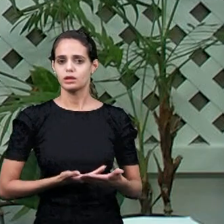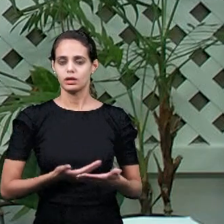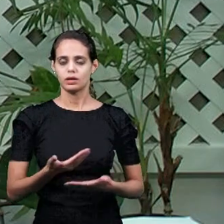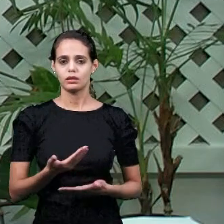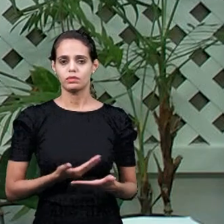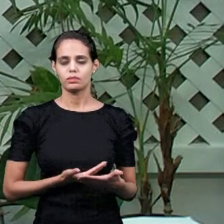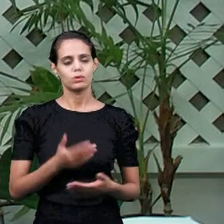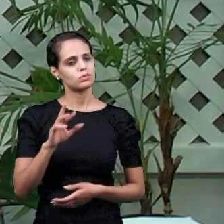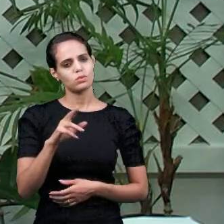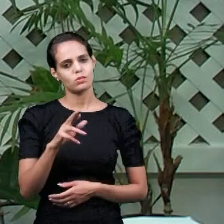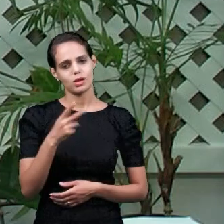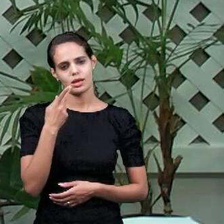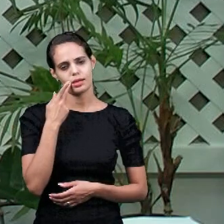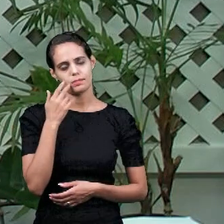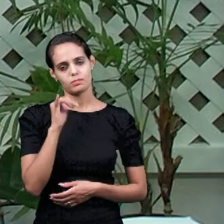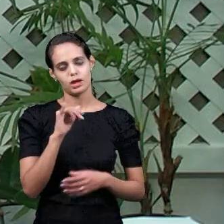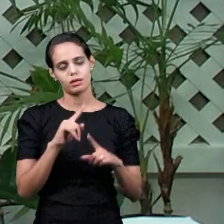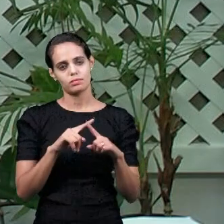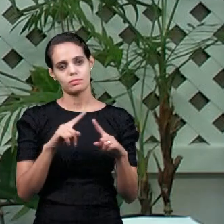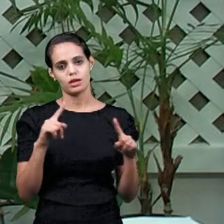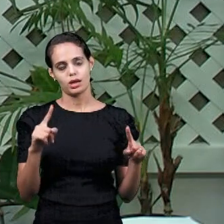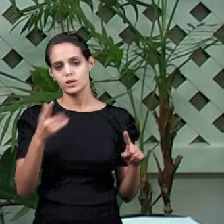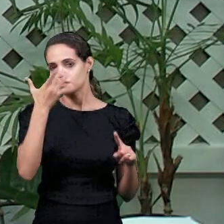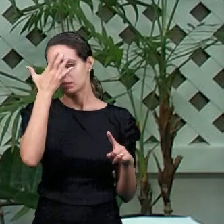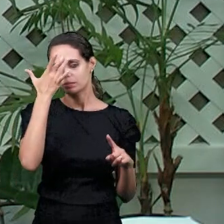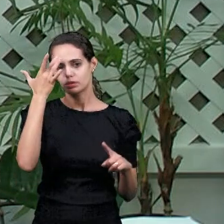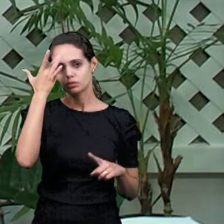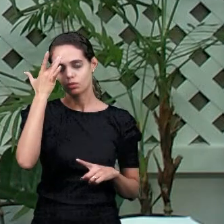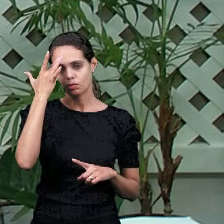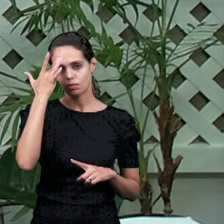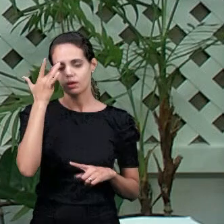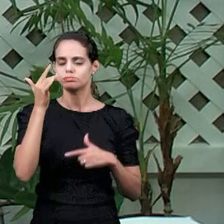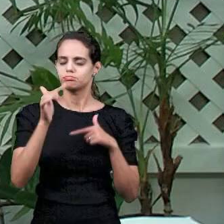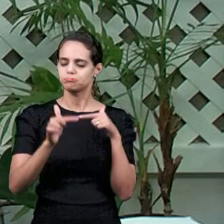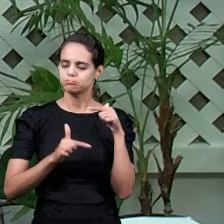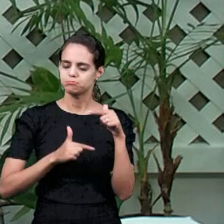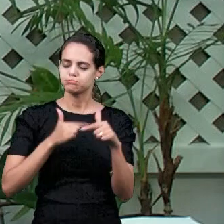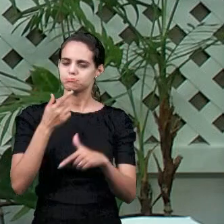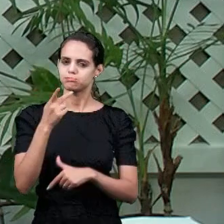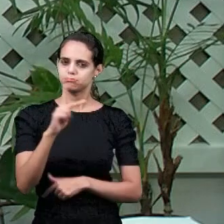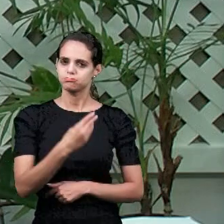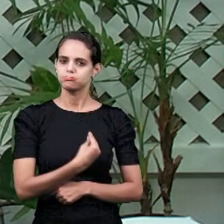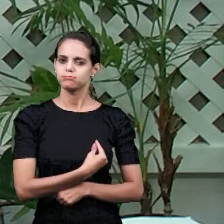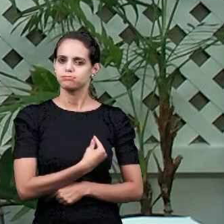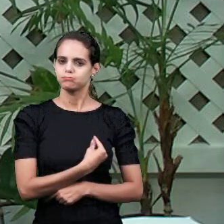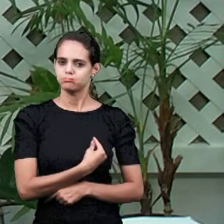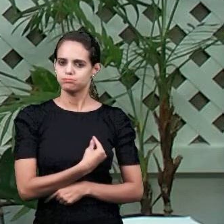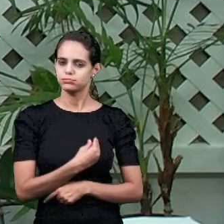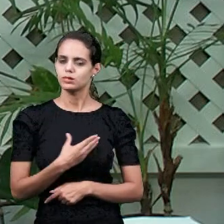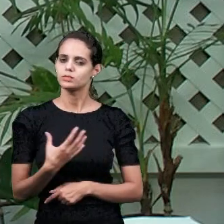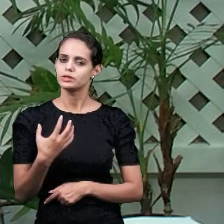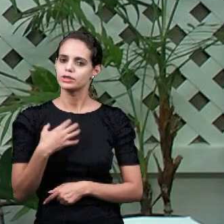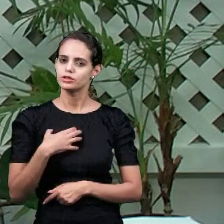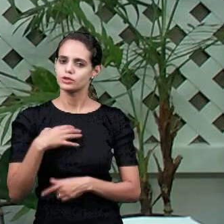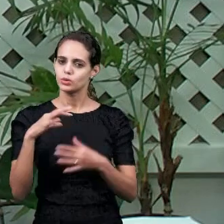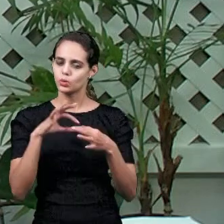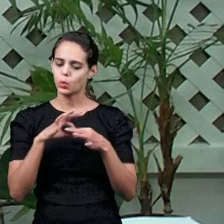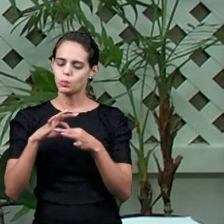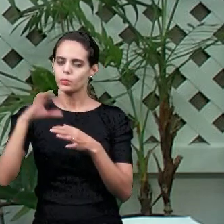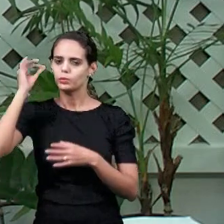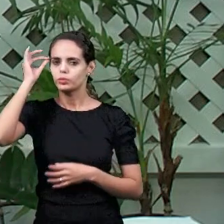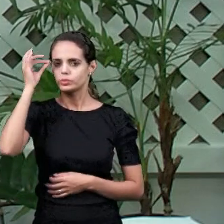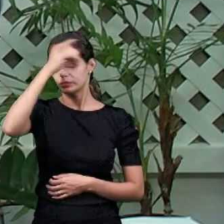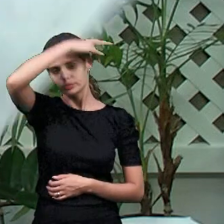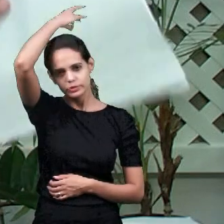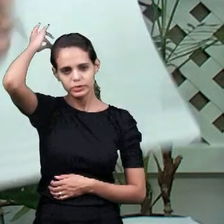mais c'était une personne qui a travaillé dans la vie spirituelle et vous sentez beaucoup